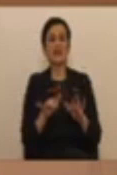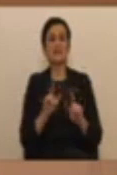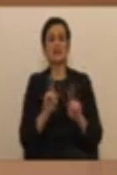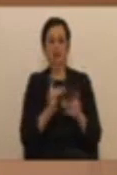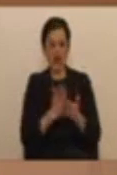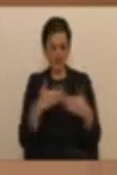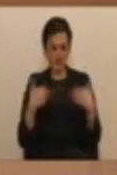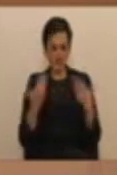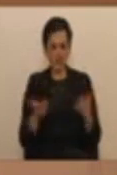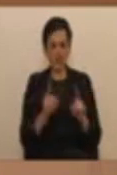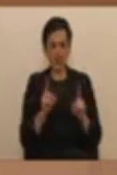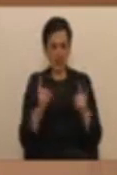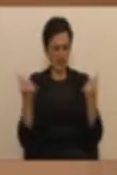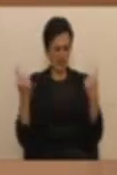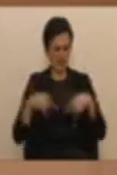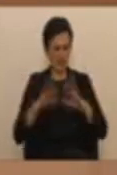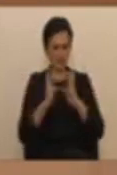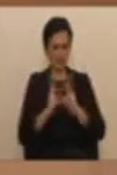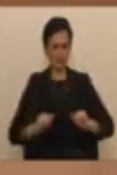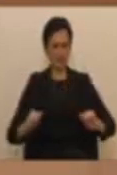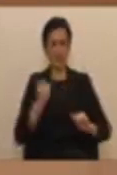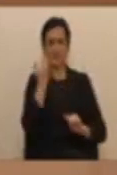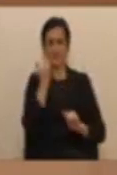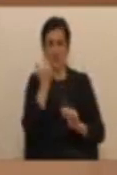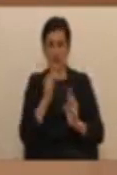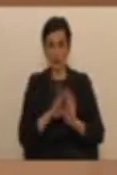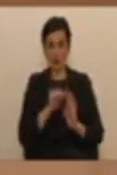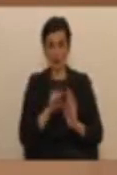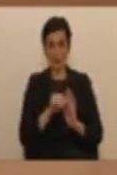მისალოცი? ჩავარდნილი, ჩაფლავებული სამარცხვინო არჩევნები?